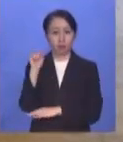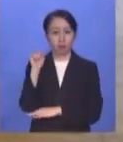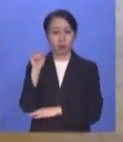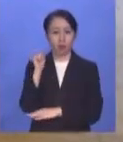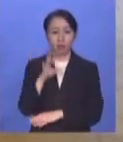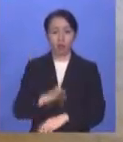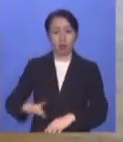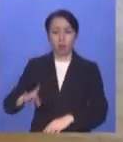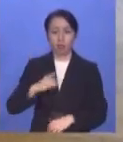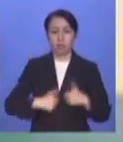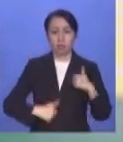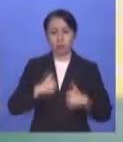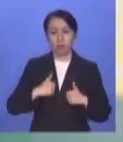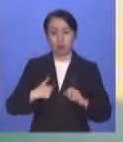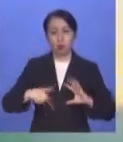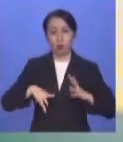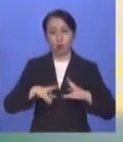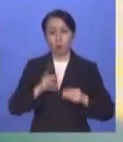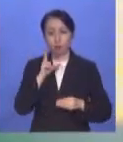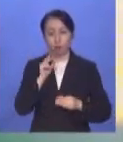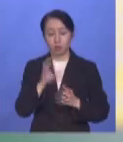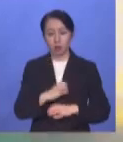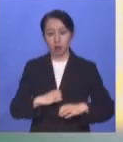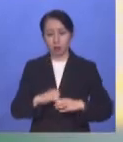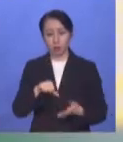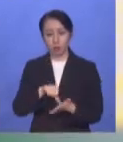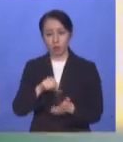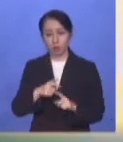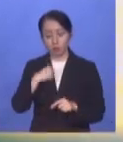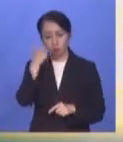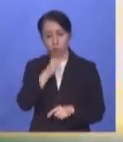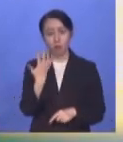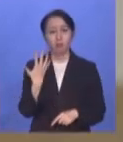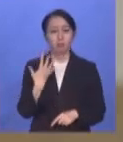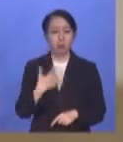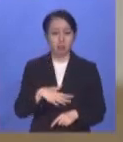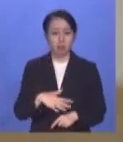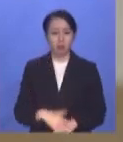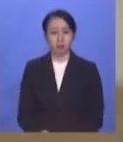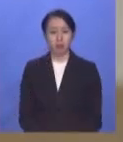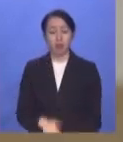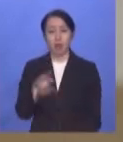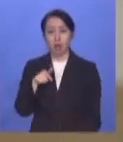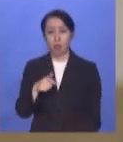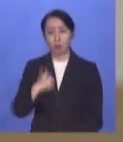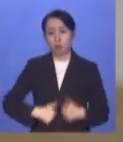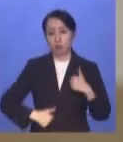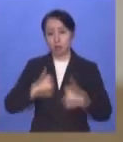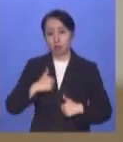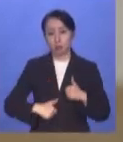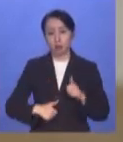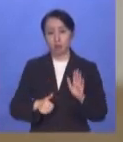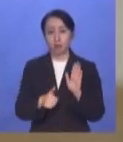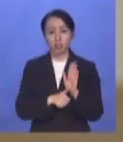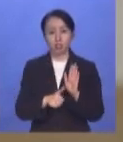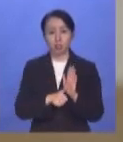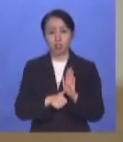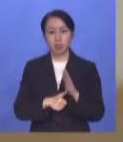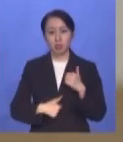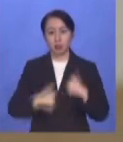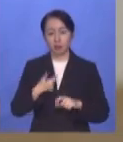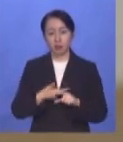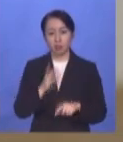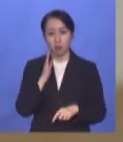призеры районных соревнований. Общее количество команд-участниц в этом году – 50. Они будут состязаться в 6 направлениях.